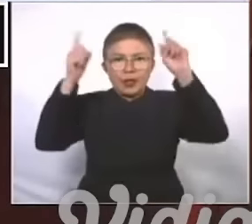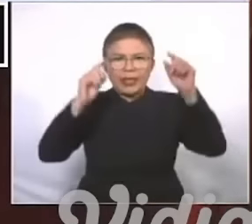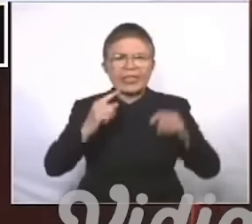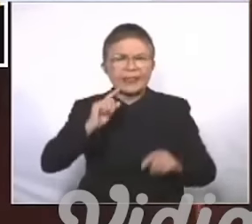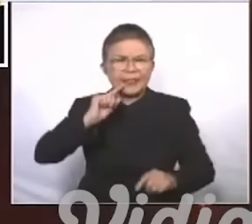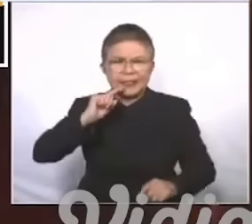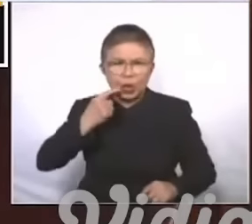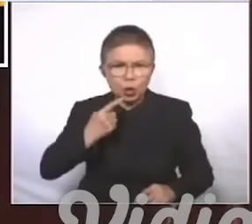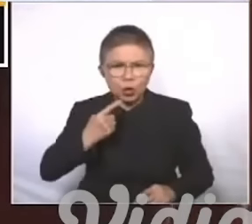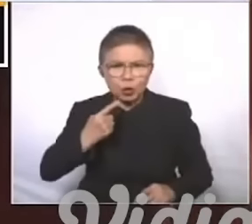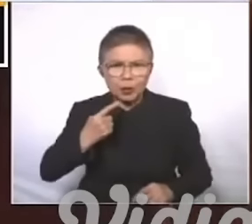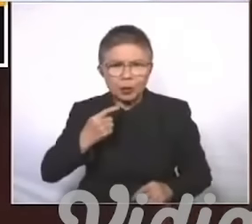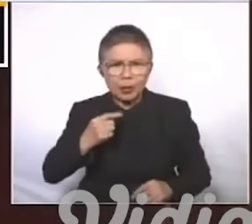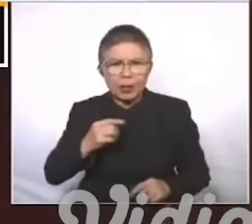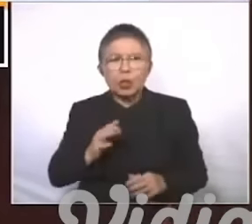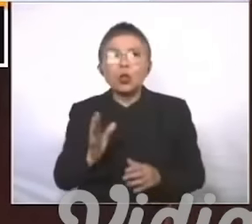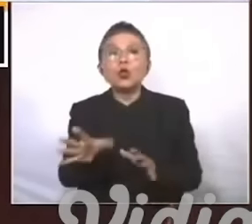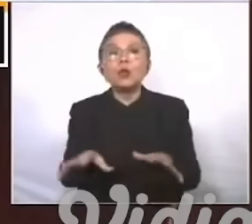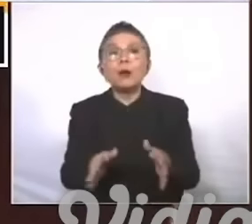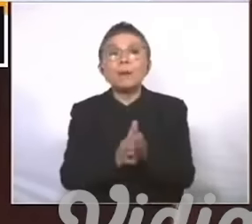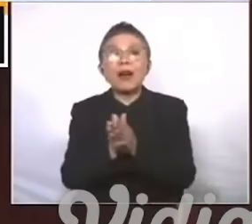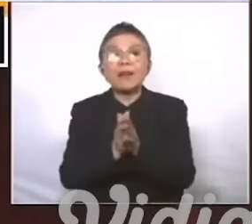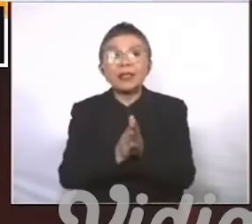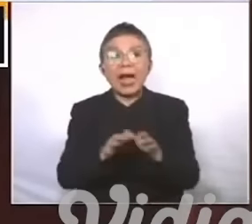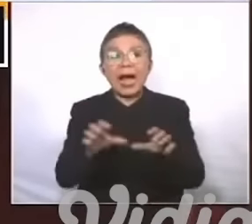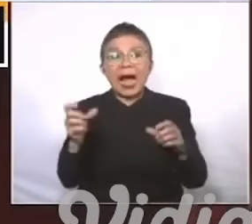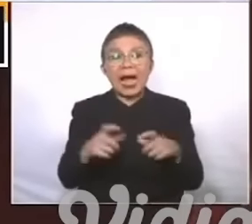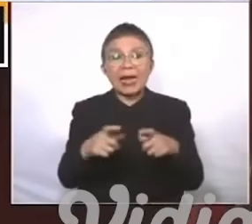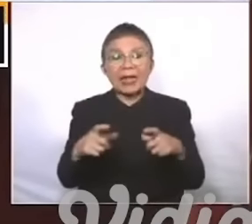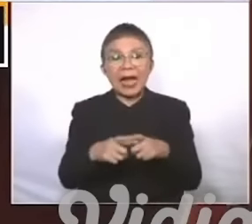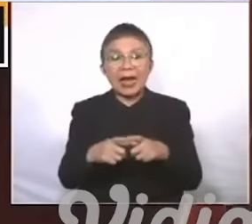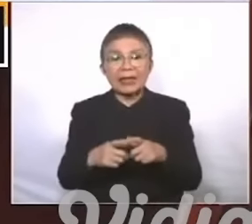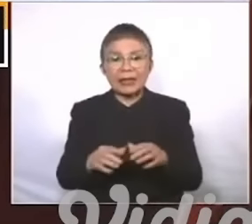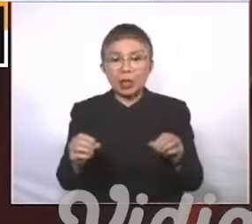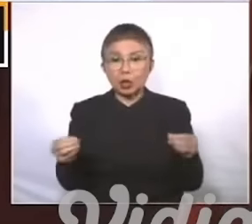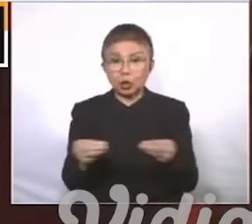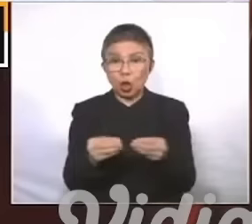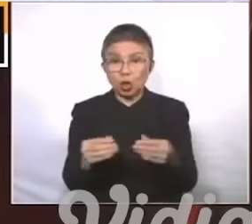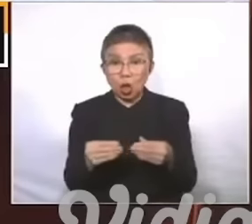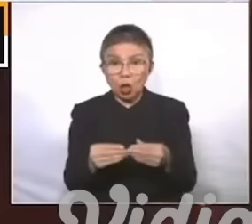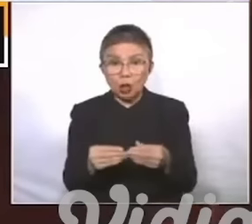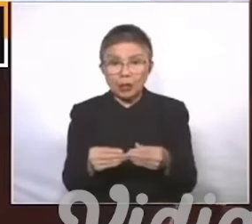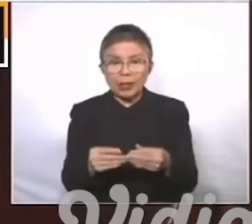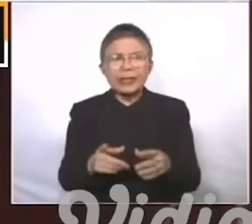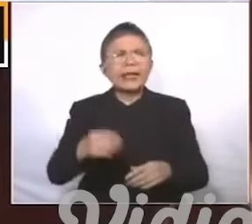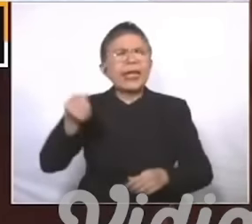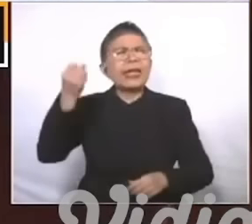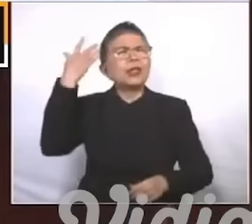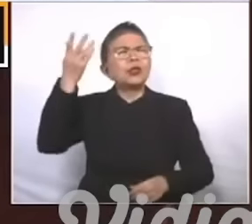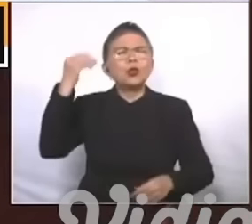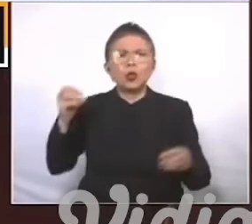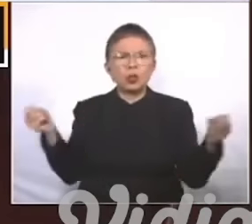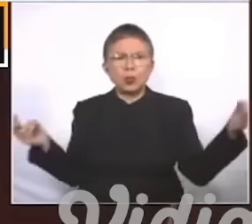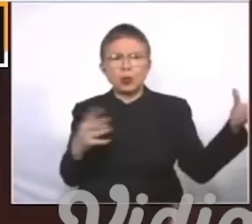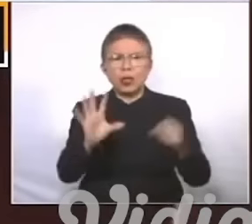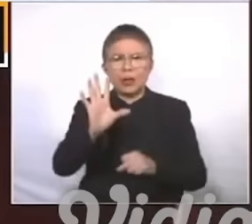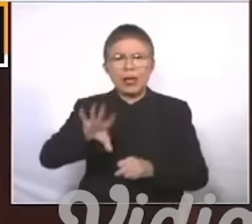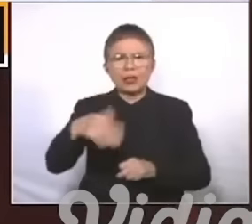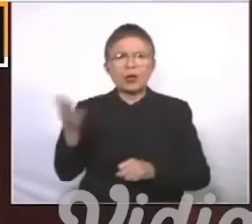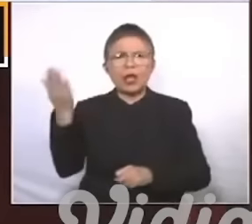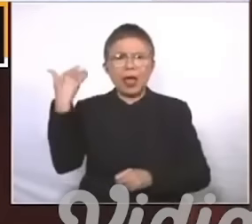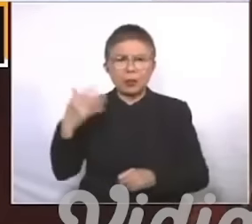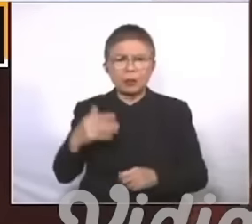sungguh-sungguh, sekaligus memanfaatkan instrumen hukum yang memadai. Saya ingat debat Pilpres 5 tahun yang